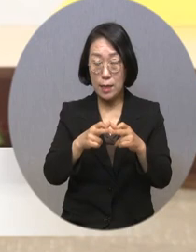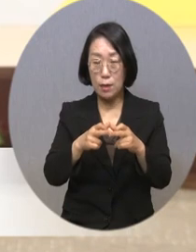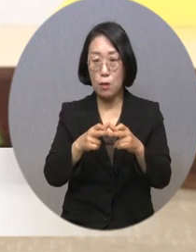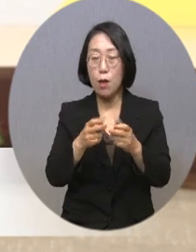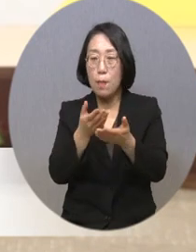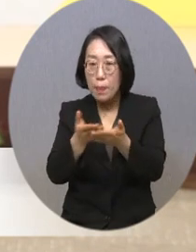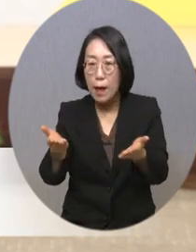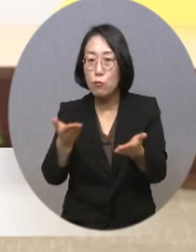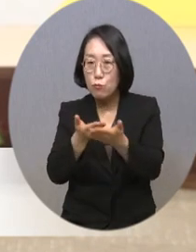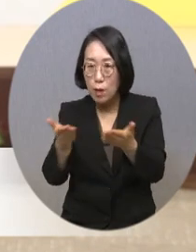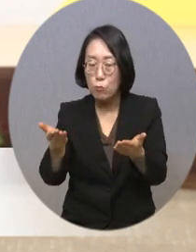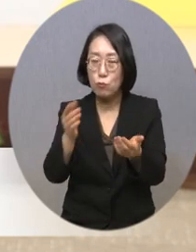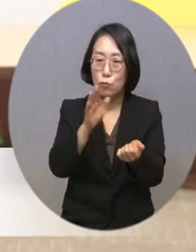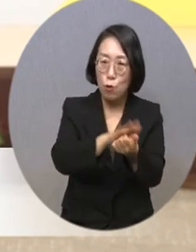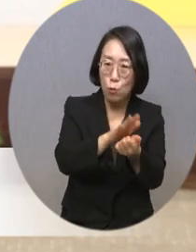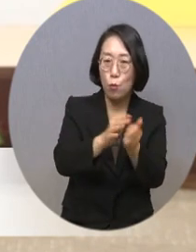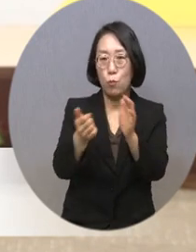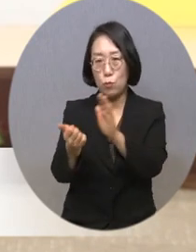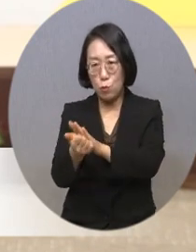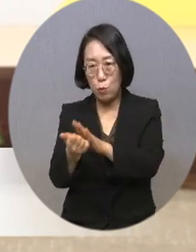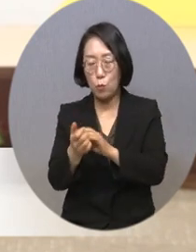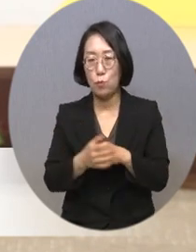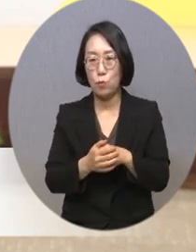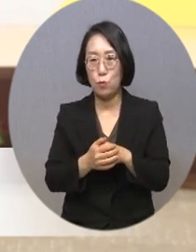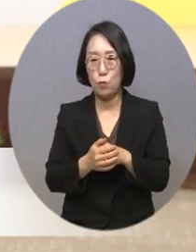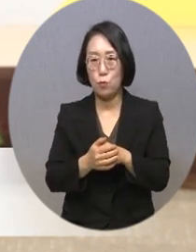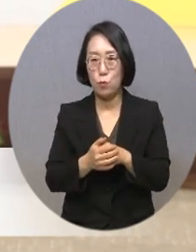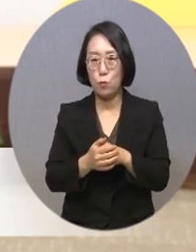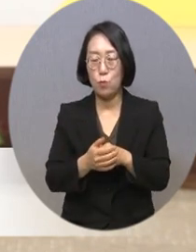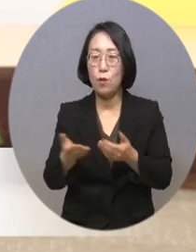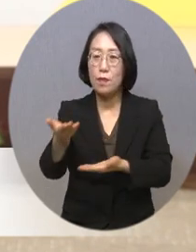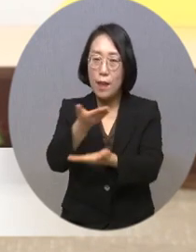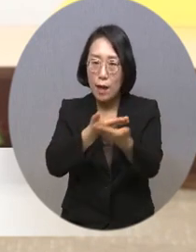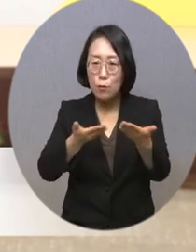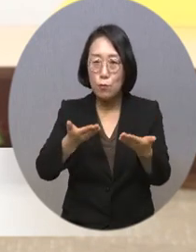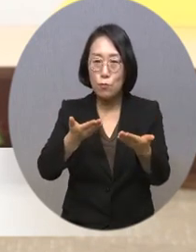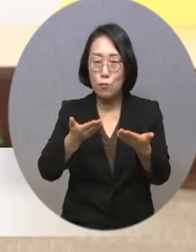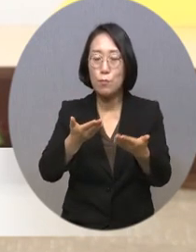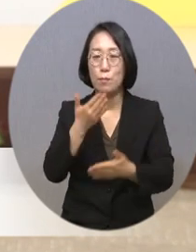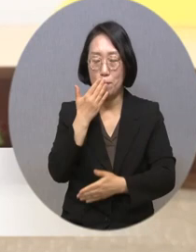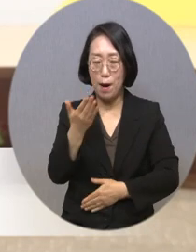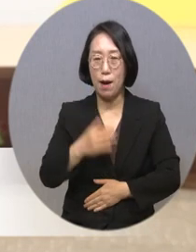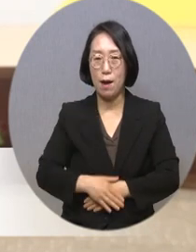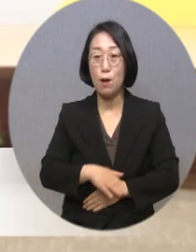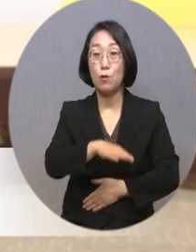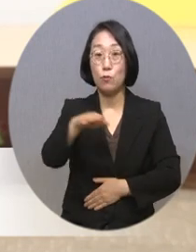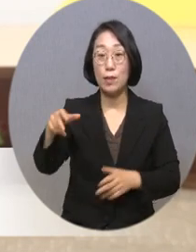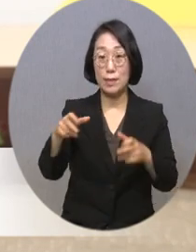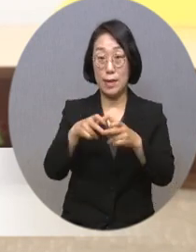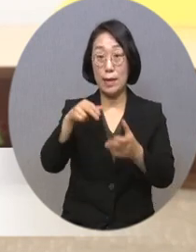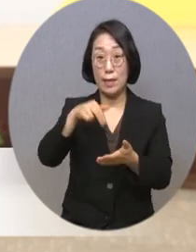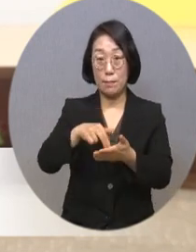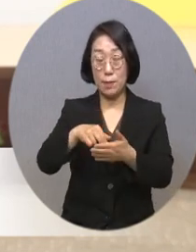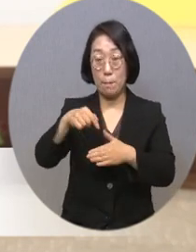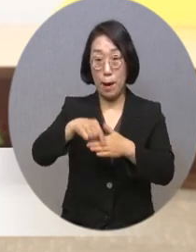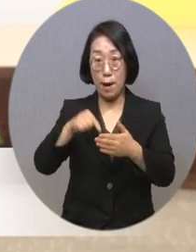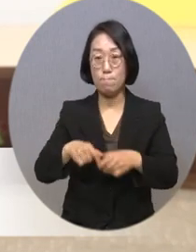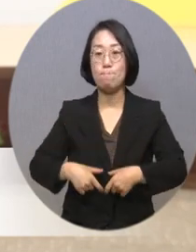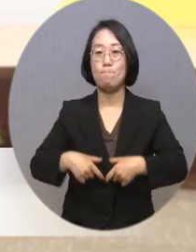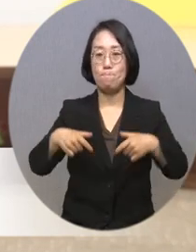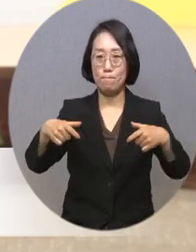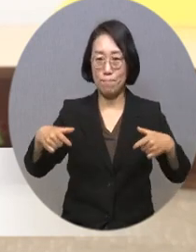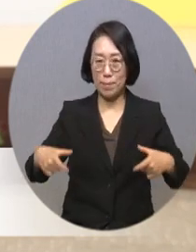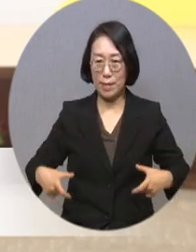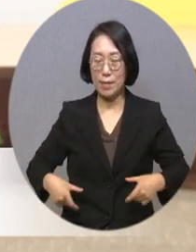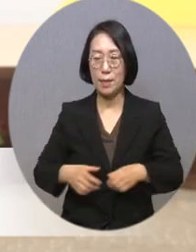나누고 서로 조그만 거라도 나눌 수 있는 시대가 되었습니다. 우리 장애인들의 마음도 넉넉해졌고